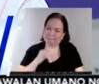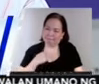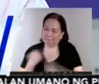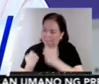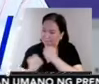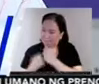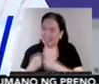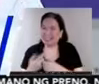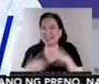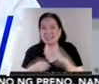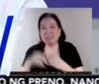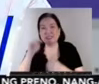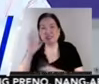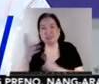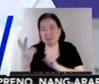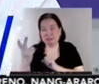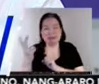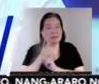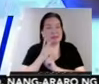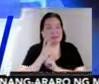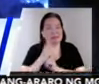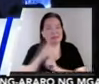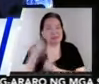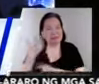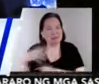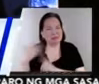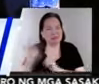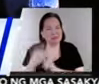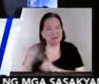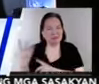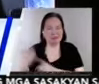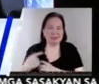Parang ganun. Tatlo na po silang magkakampi ngayon.